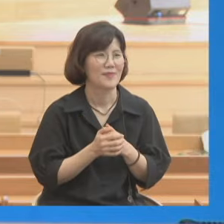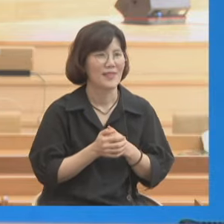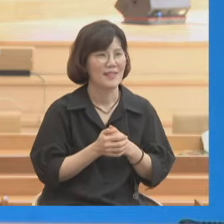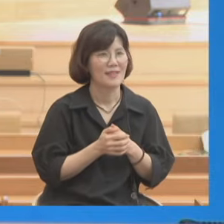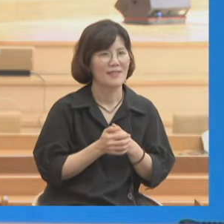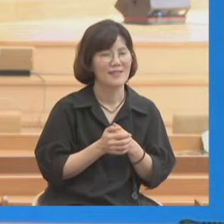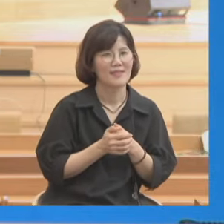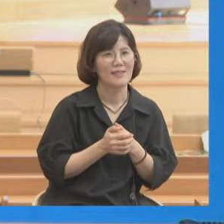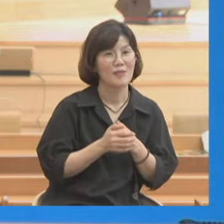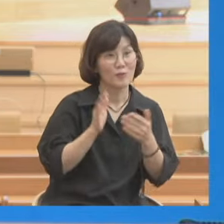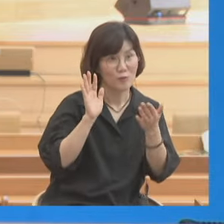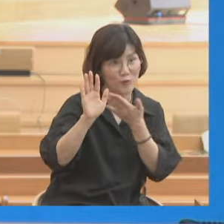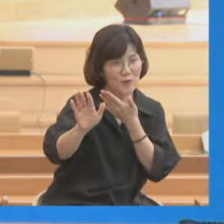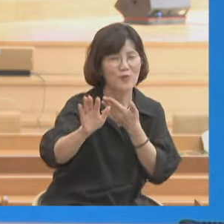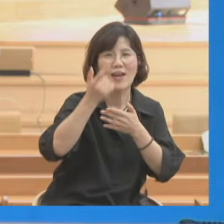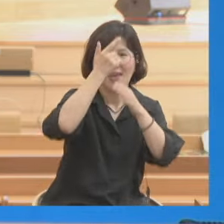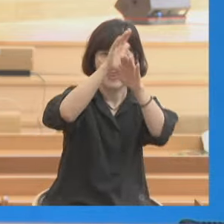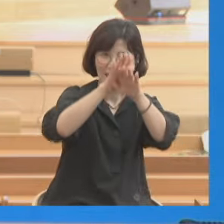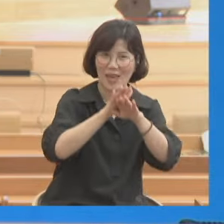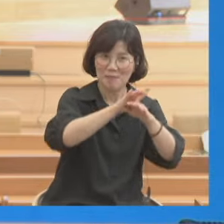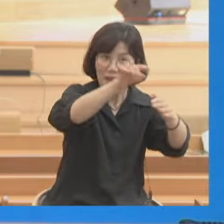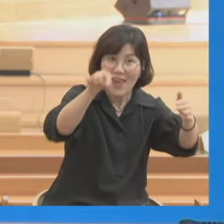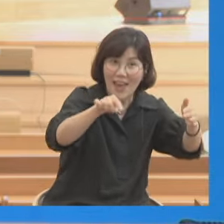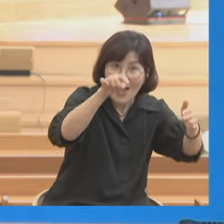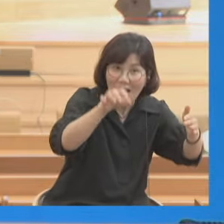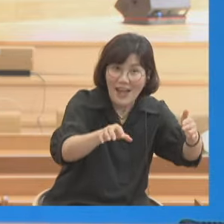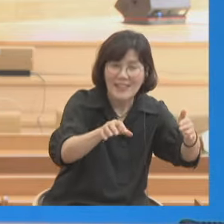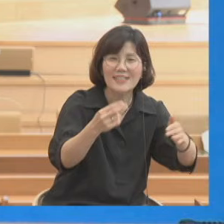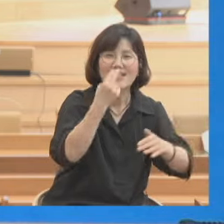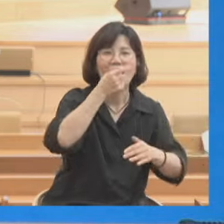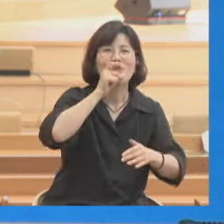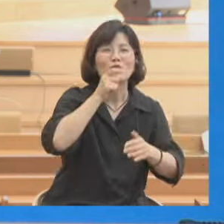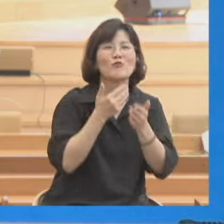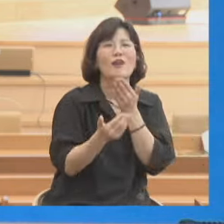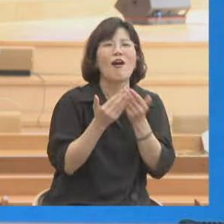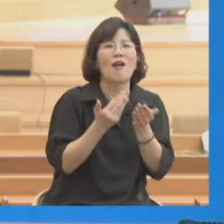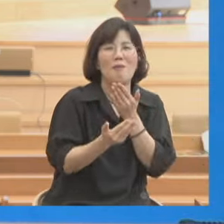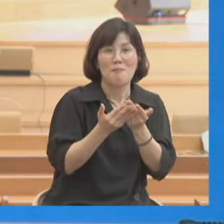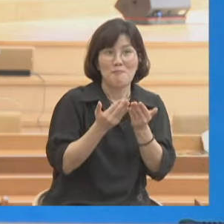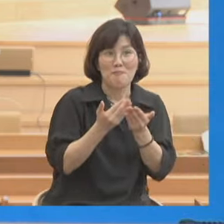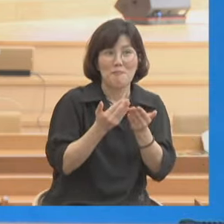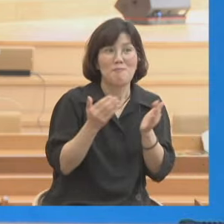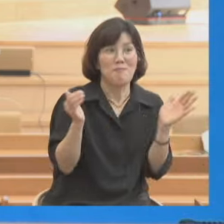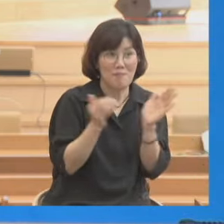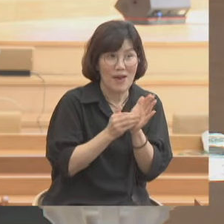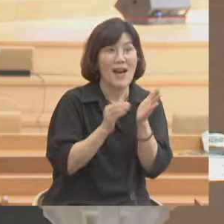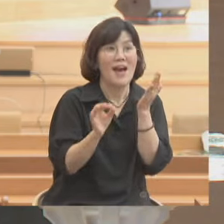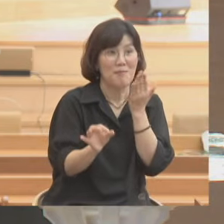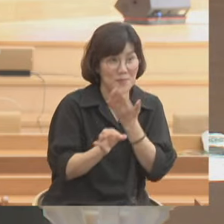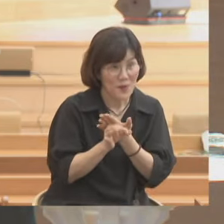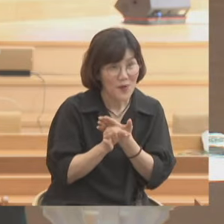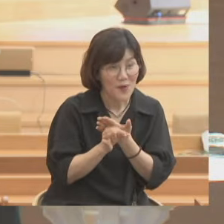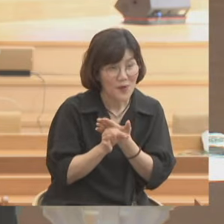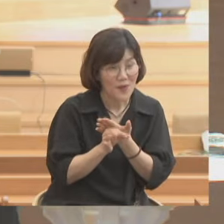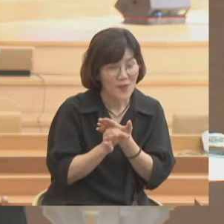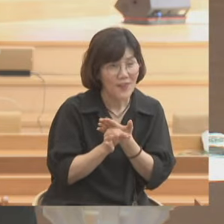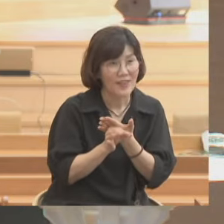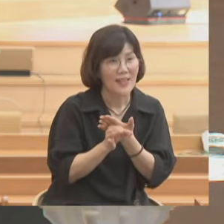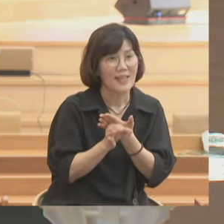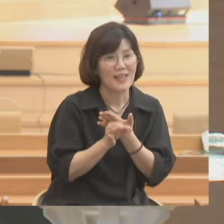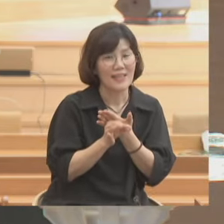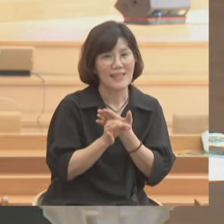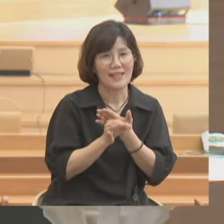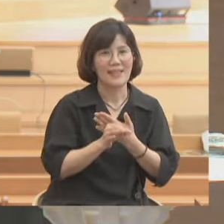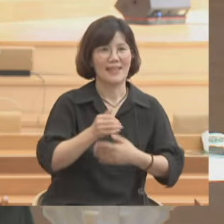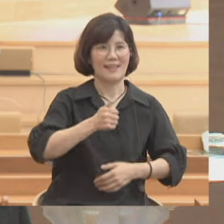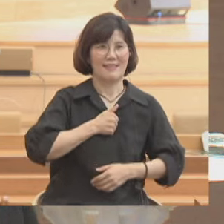이게 되고 나면 예배 속에서 생초를 경험하고 나면 어떤 일이 벌어지냐 따라 하십시다.